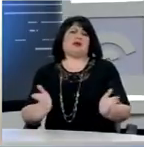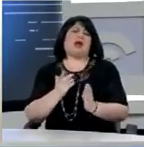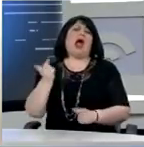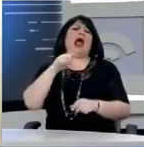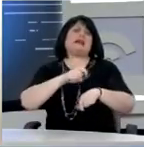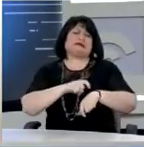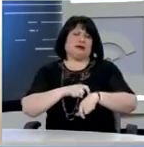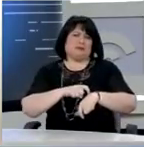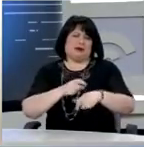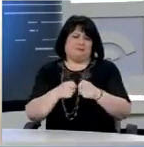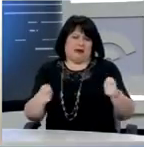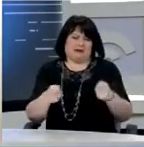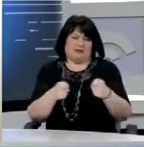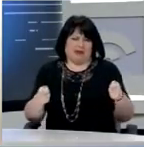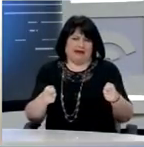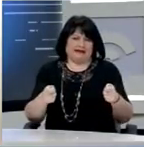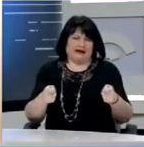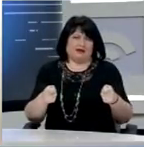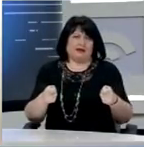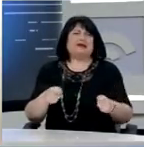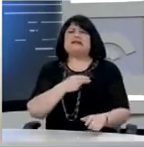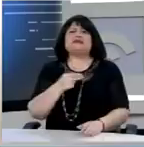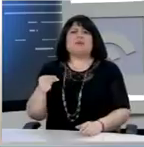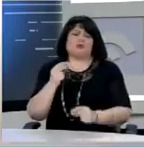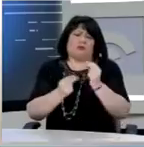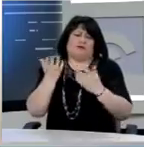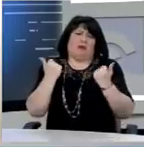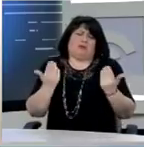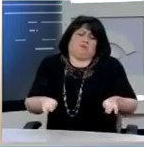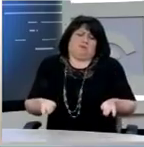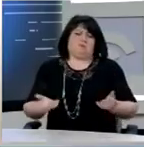άλλο χρόνο, αφήνεται να διαφανεί, δεν θα υπήρχε πρόβλημα.